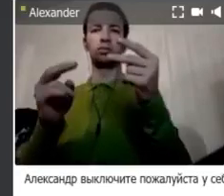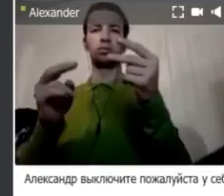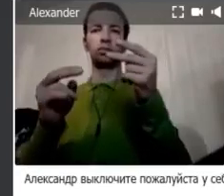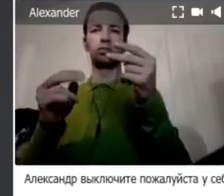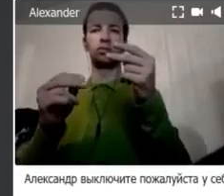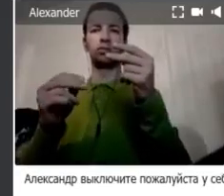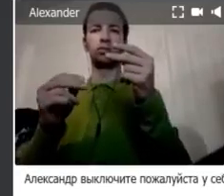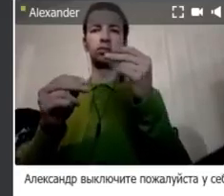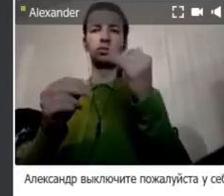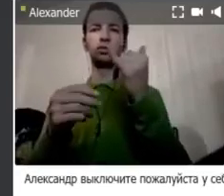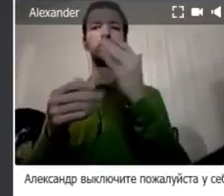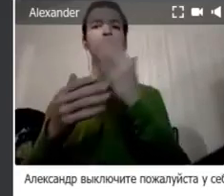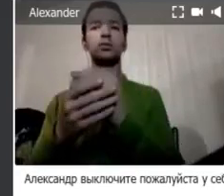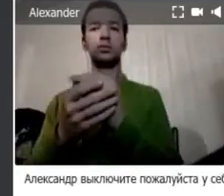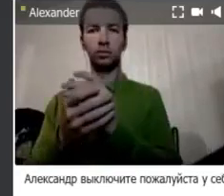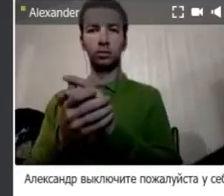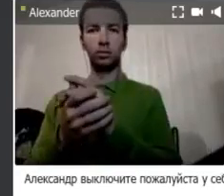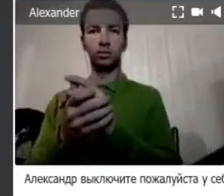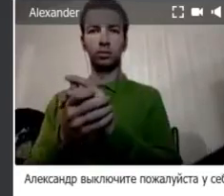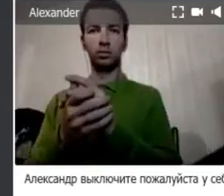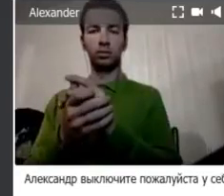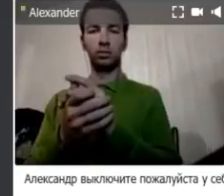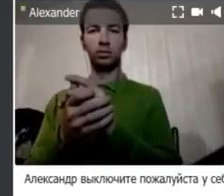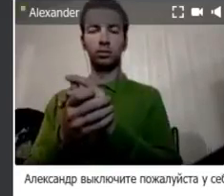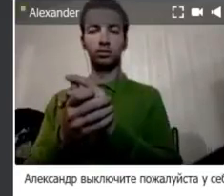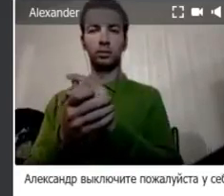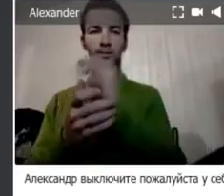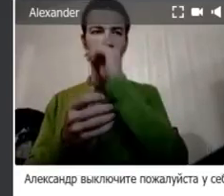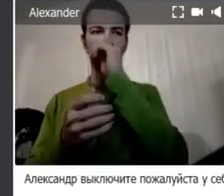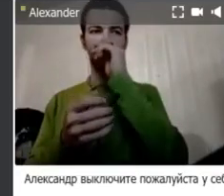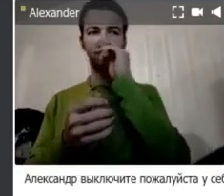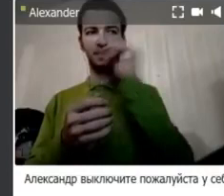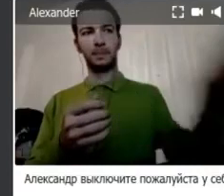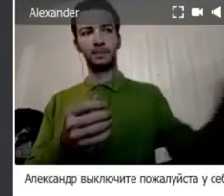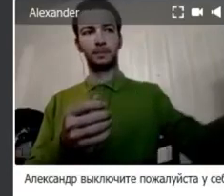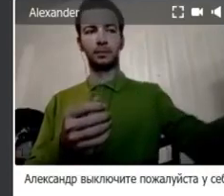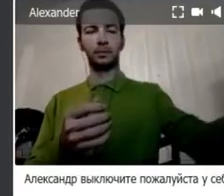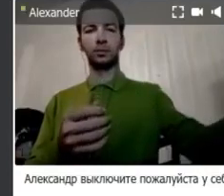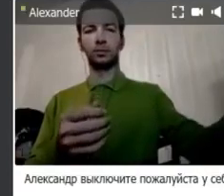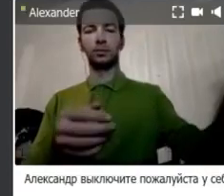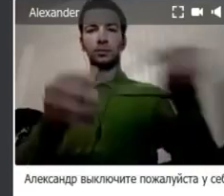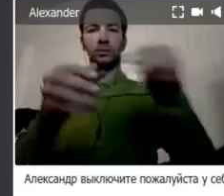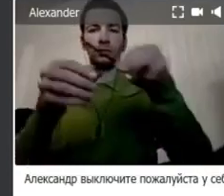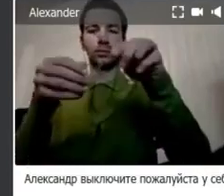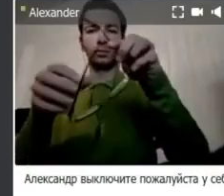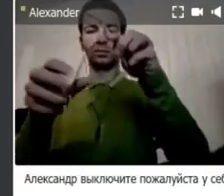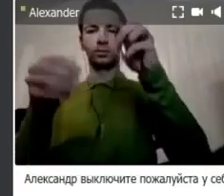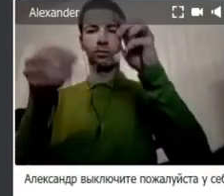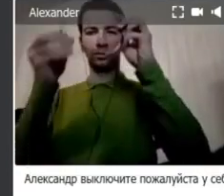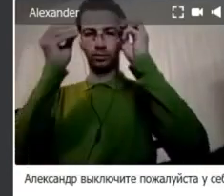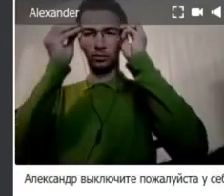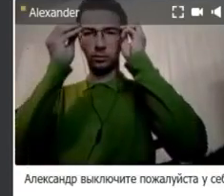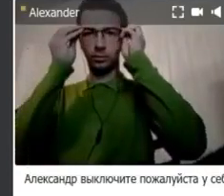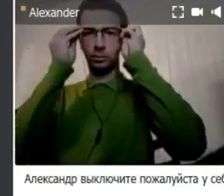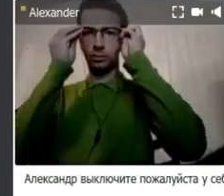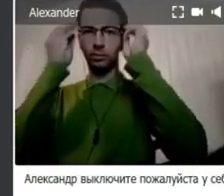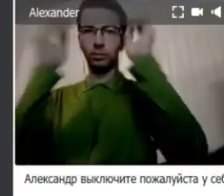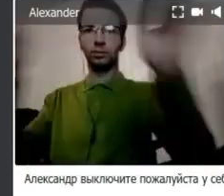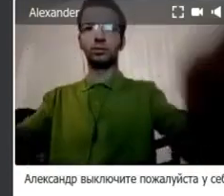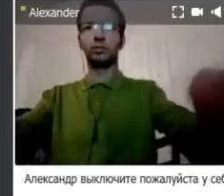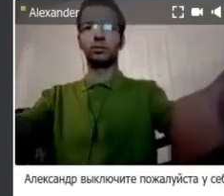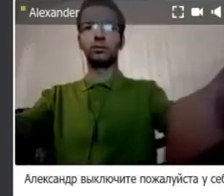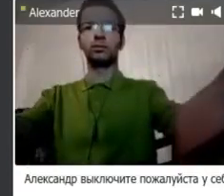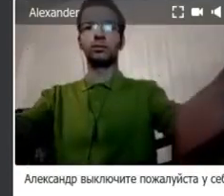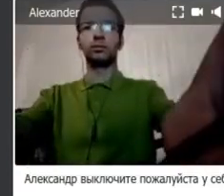звук. Вот повтор. Александр, пожалуйста, еще у себя как можно тише сделай звук, чтобы не двоило в